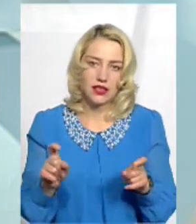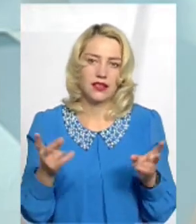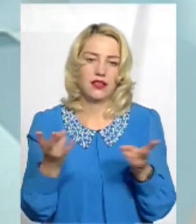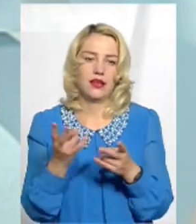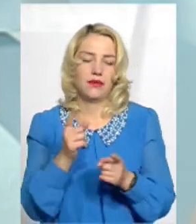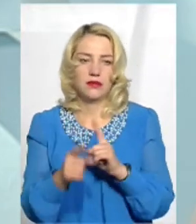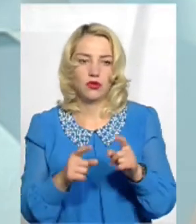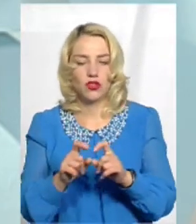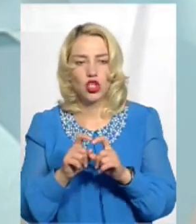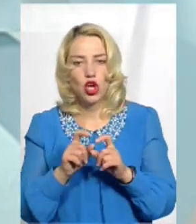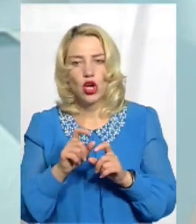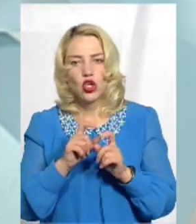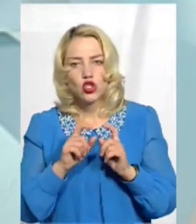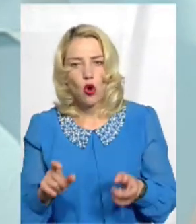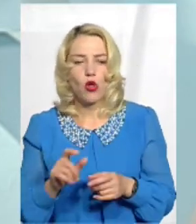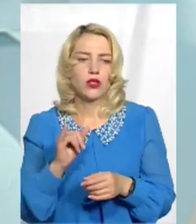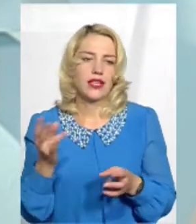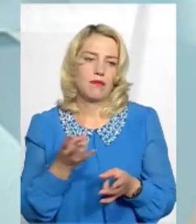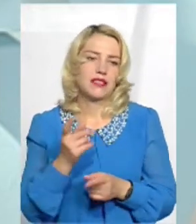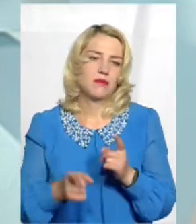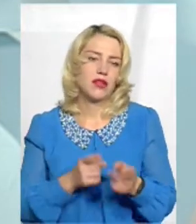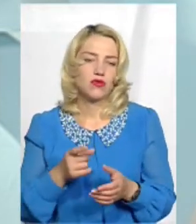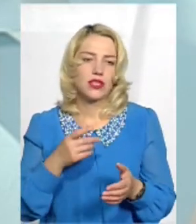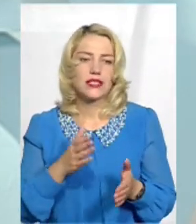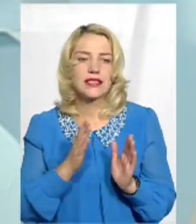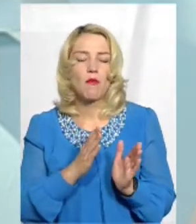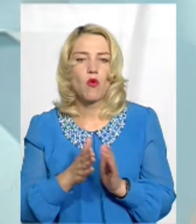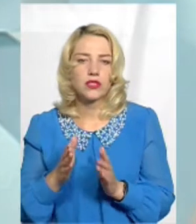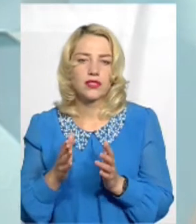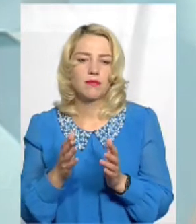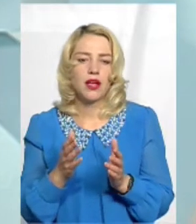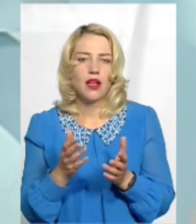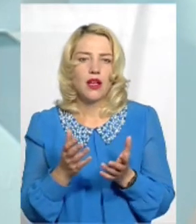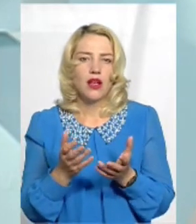змінювати школу, треба змінювати, власне, спосіб отримання